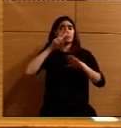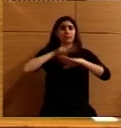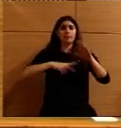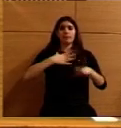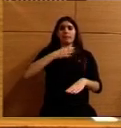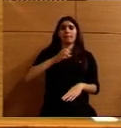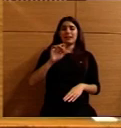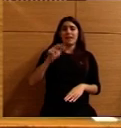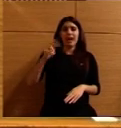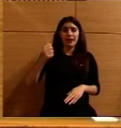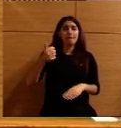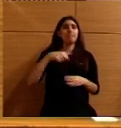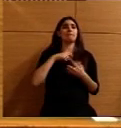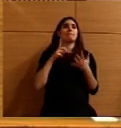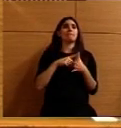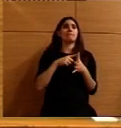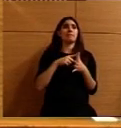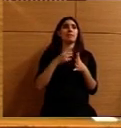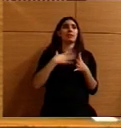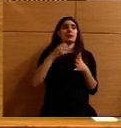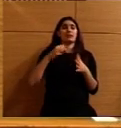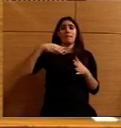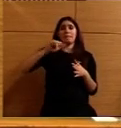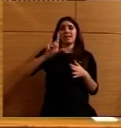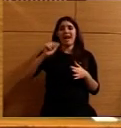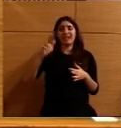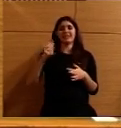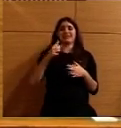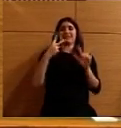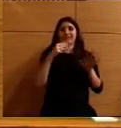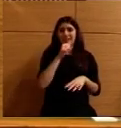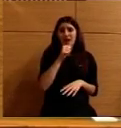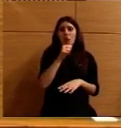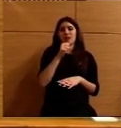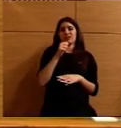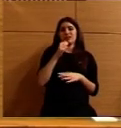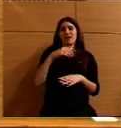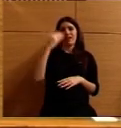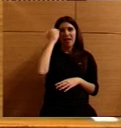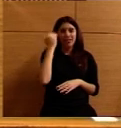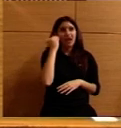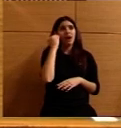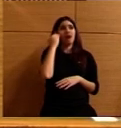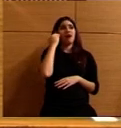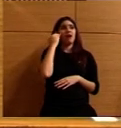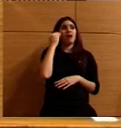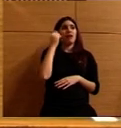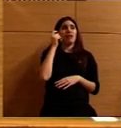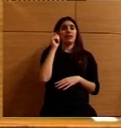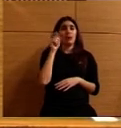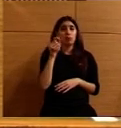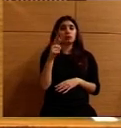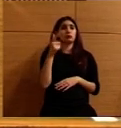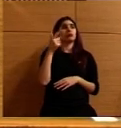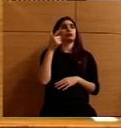de Segart, de l'aprovació de delegació tributària de l'Ajuntament de Millares, de Siete Aguas, de la Palma de Gandia, del Puig de Santa